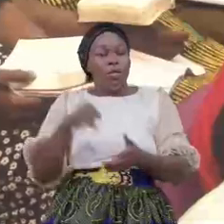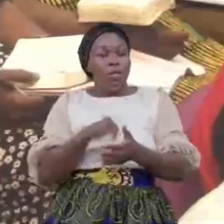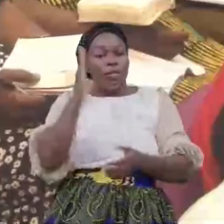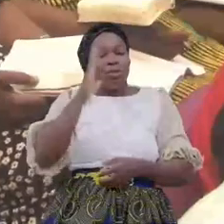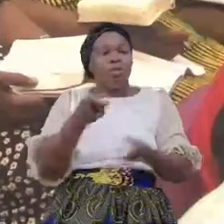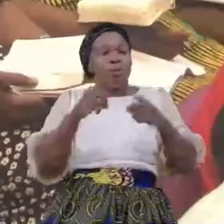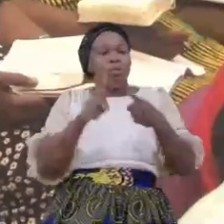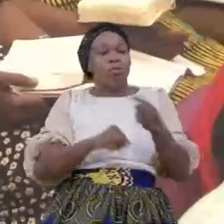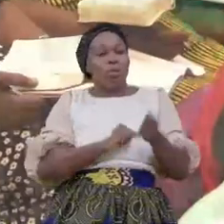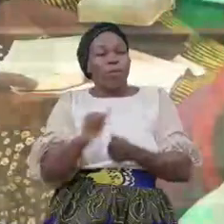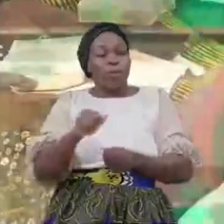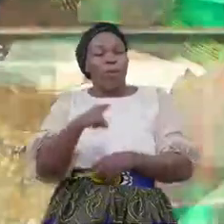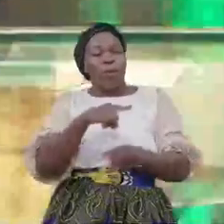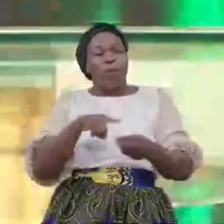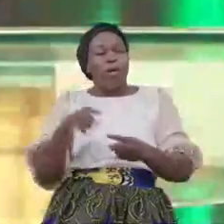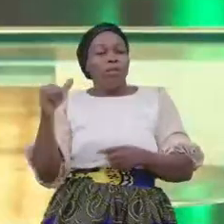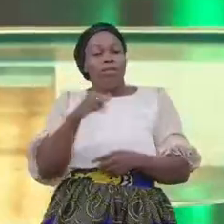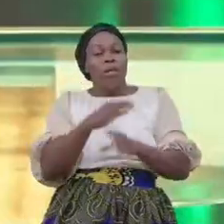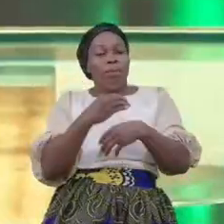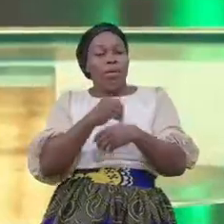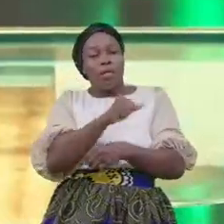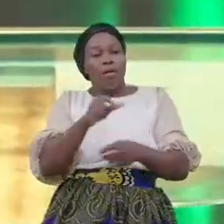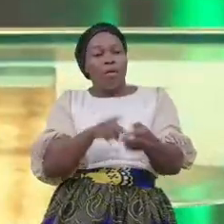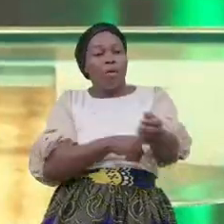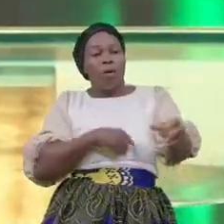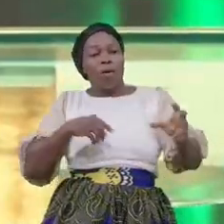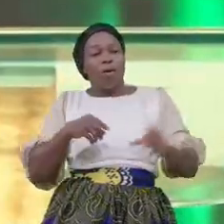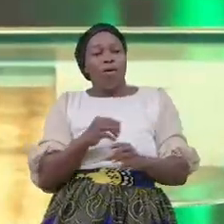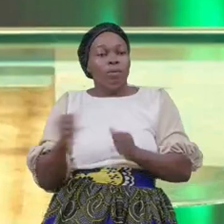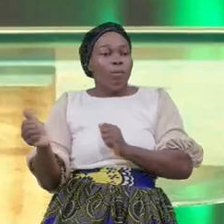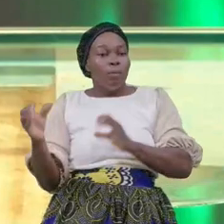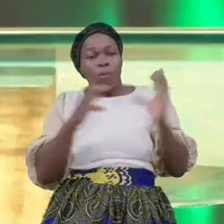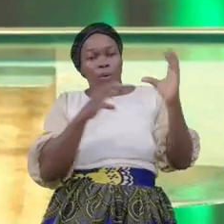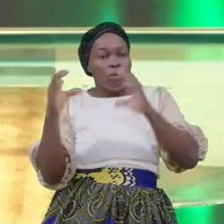Quand ils sonneront de la corne retentissante,